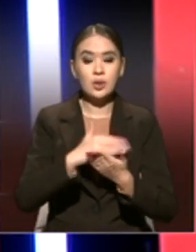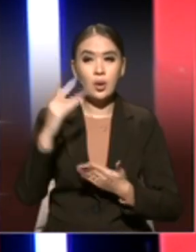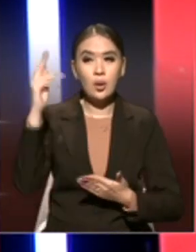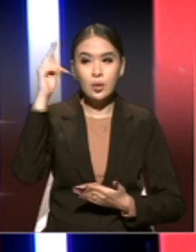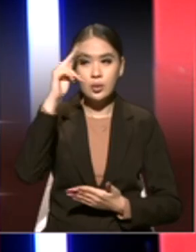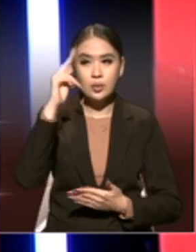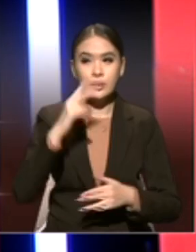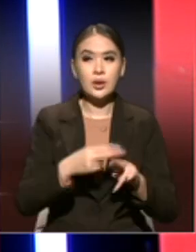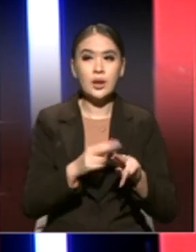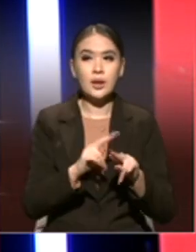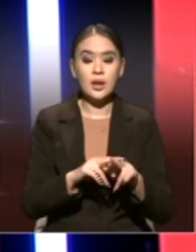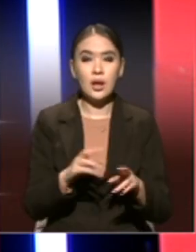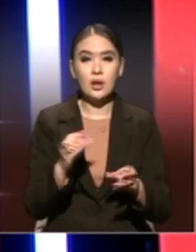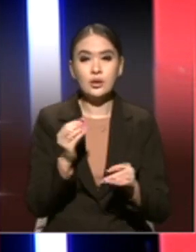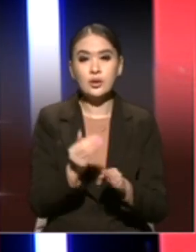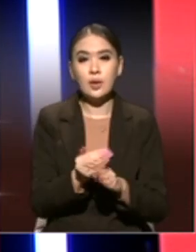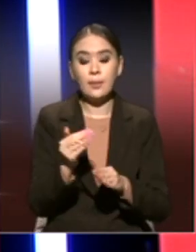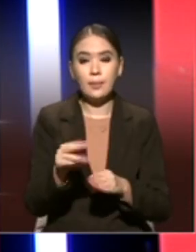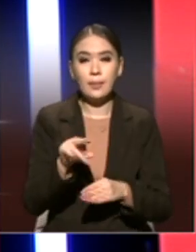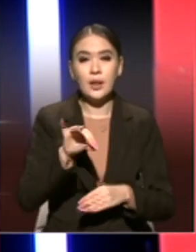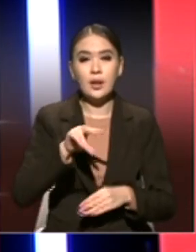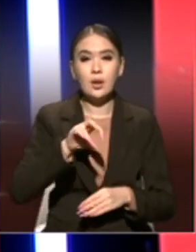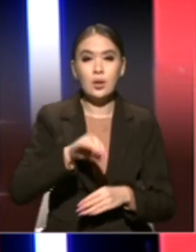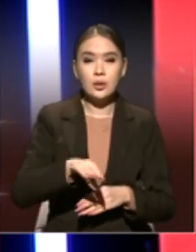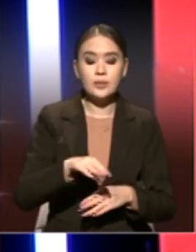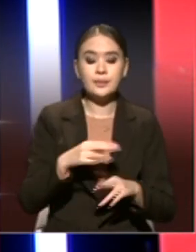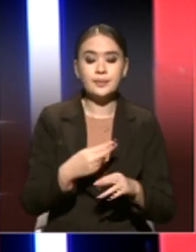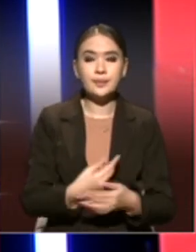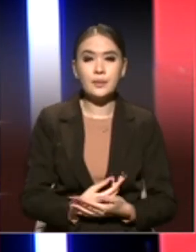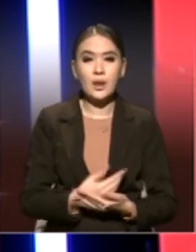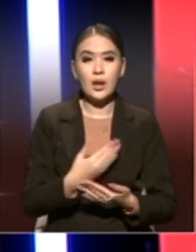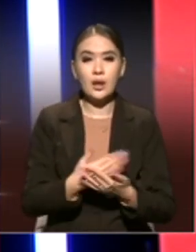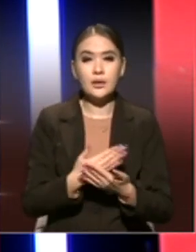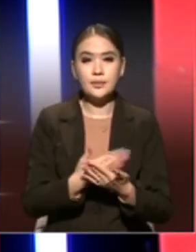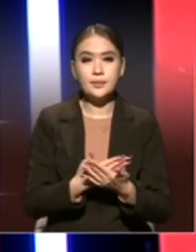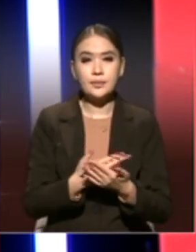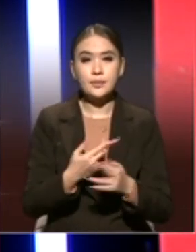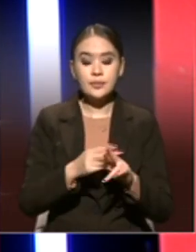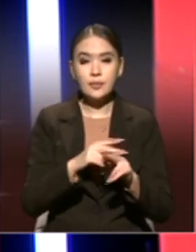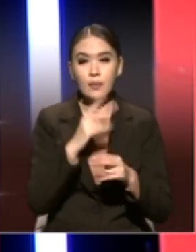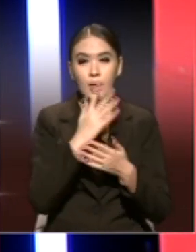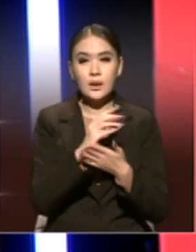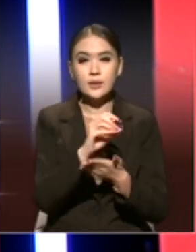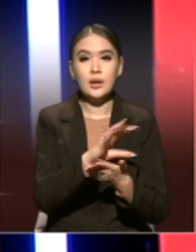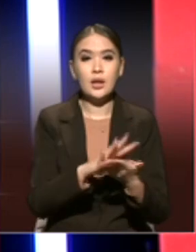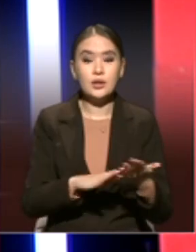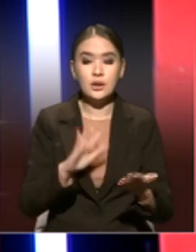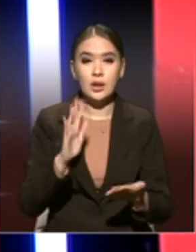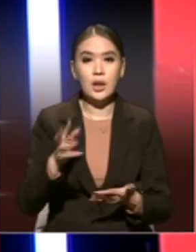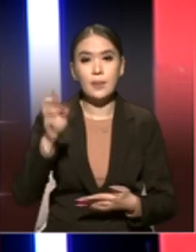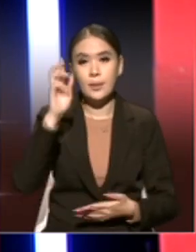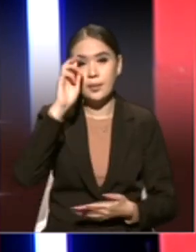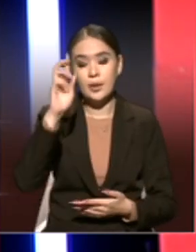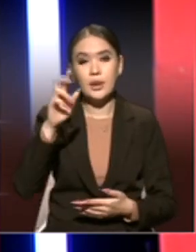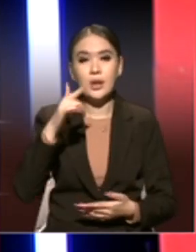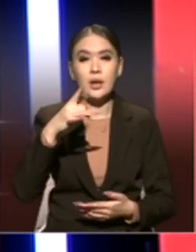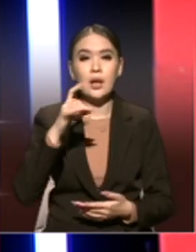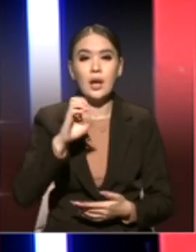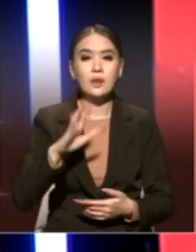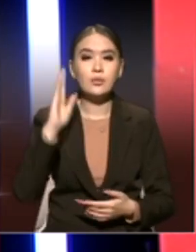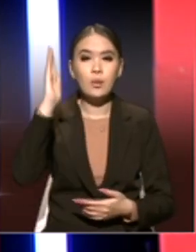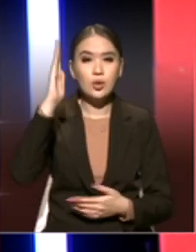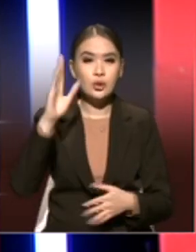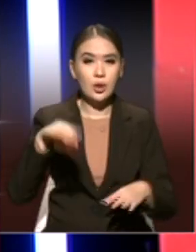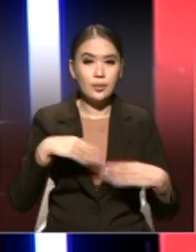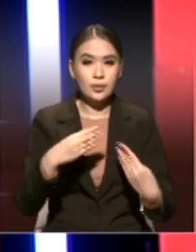жеңілдігін. Және бұл пилоттық жоба, сынақ жобасы әрі қарай жалғаса, мемлекеттік грант ретінде болашақта бөлінеді деп